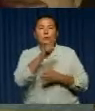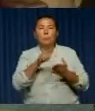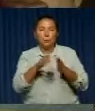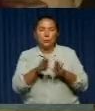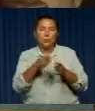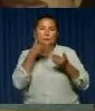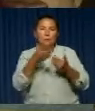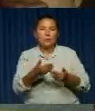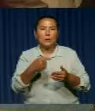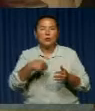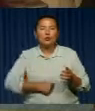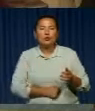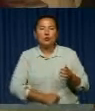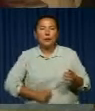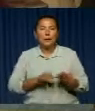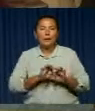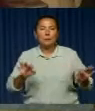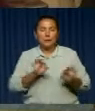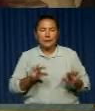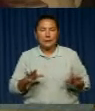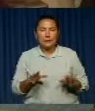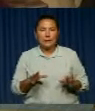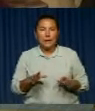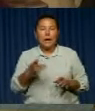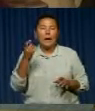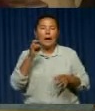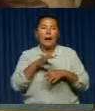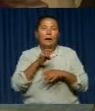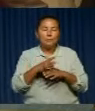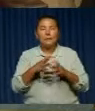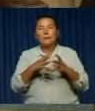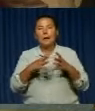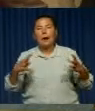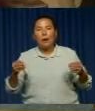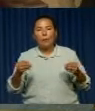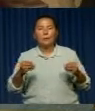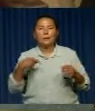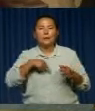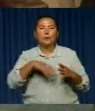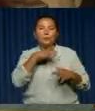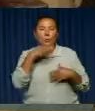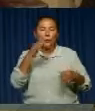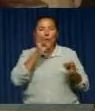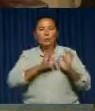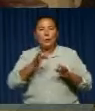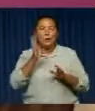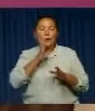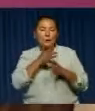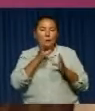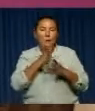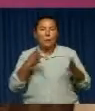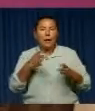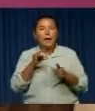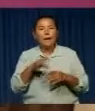түсті. Ішек ауруы туралы айтып кеттіңіз. Қарбыз қауын пісіп жатыр, сұйықты көп қолдану керек. Қарбызды